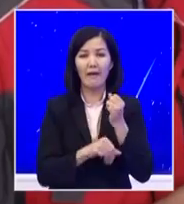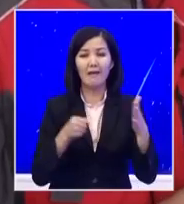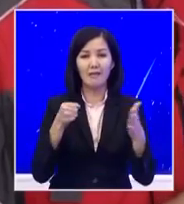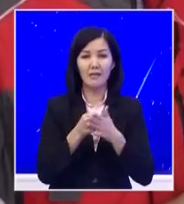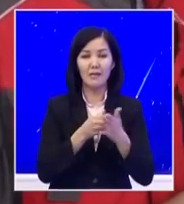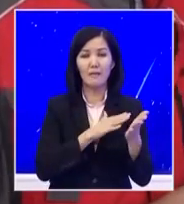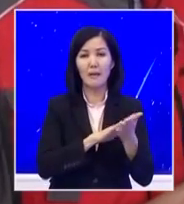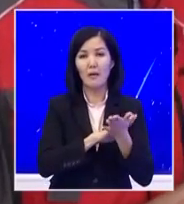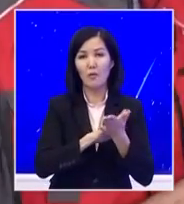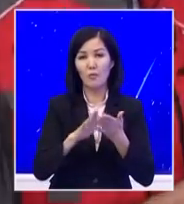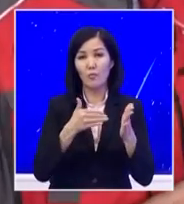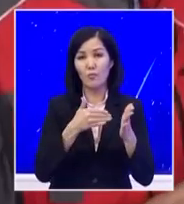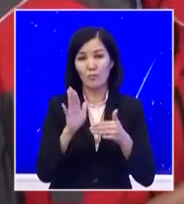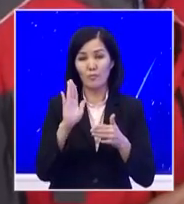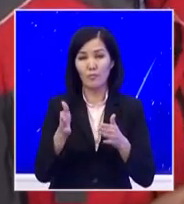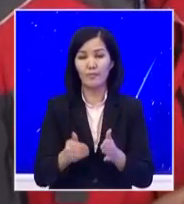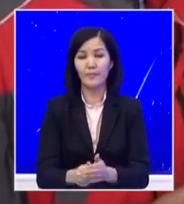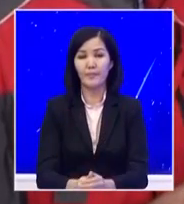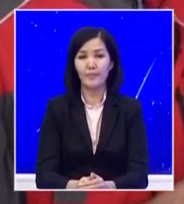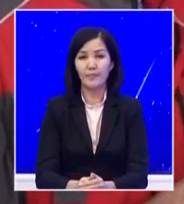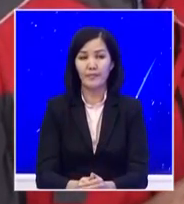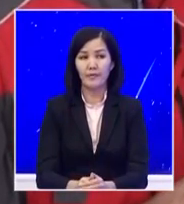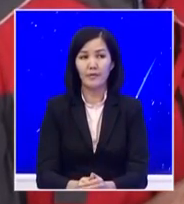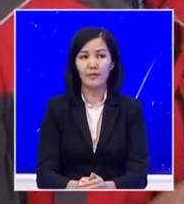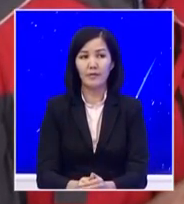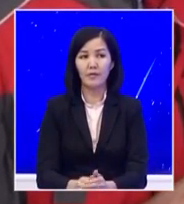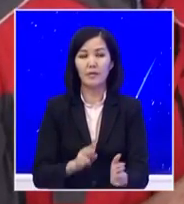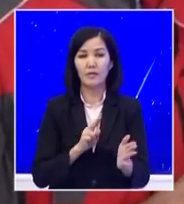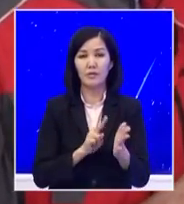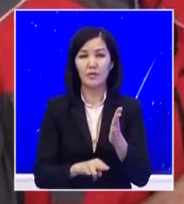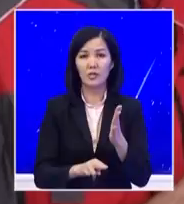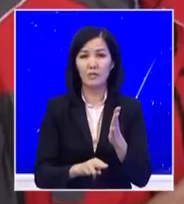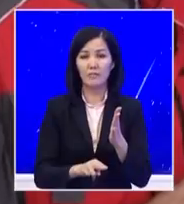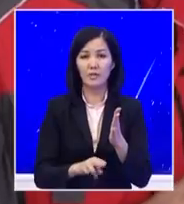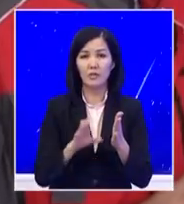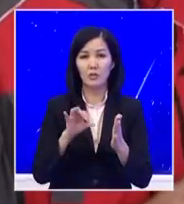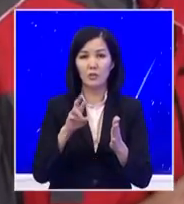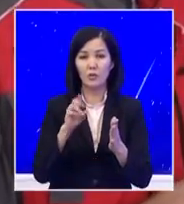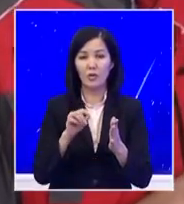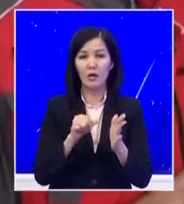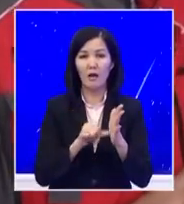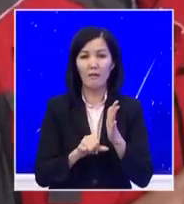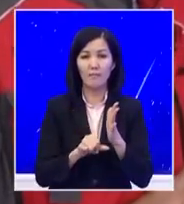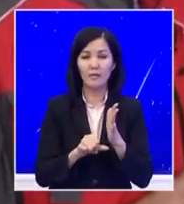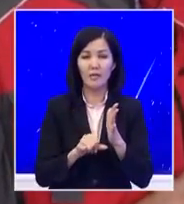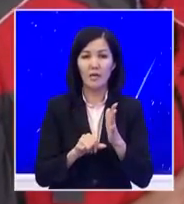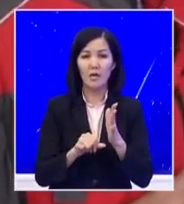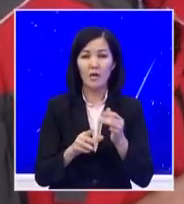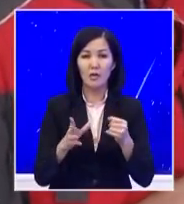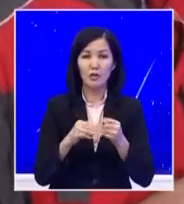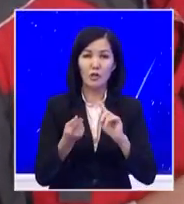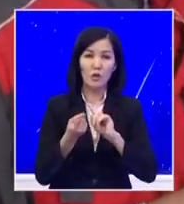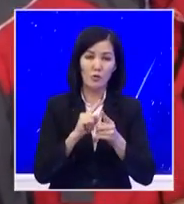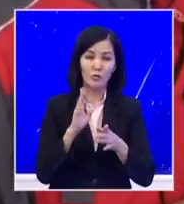Процедуру с Берлином просчитали, я могу. У нас 70% жир, 60% на замен берды, 10% на сату волам. А в этот